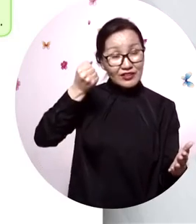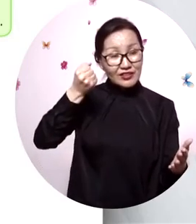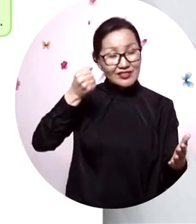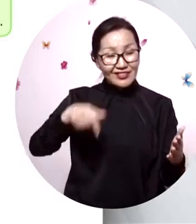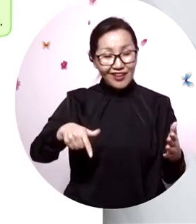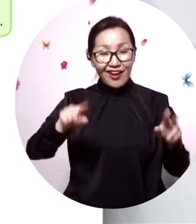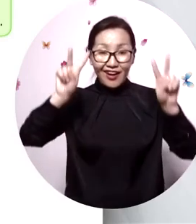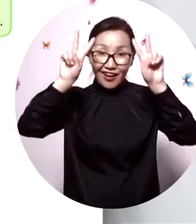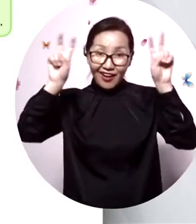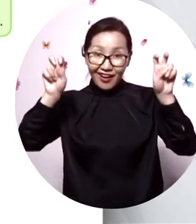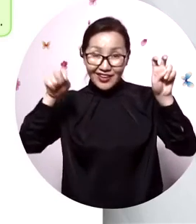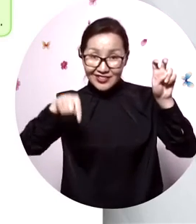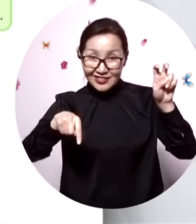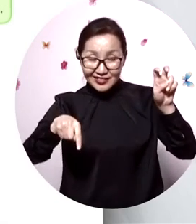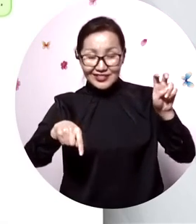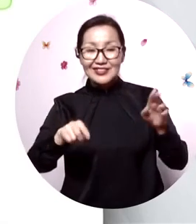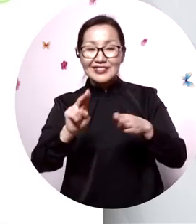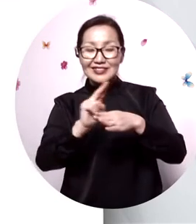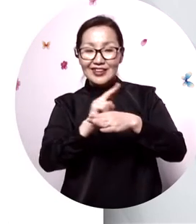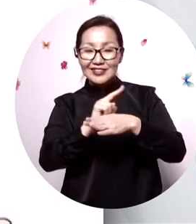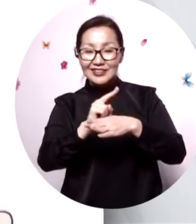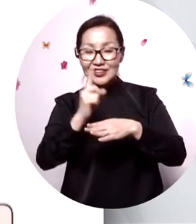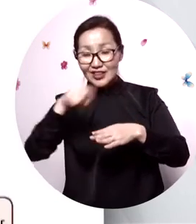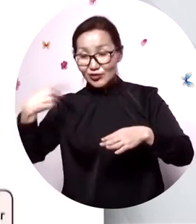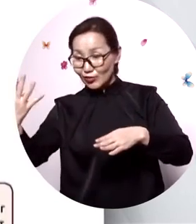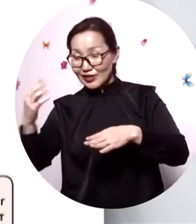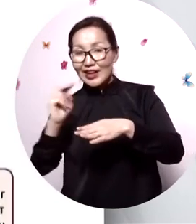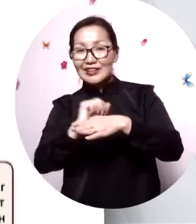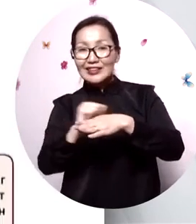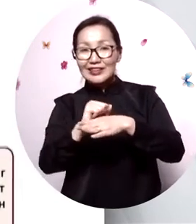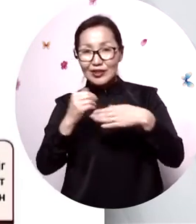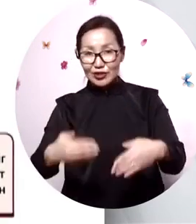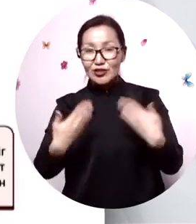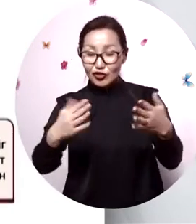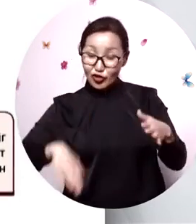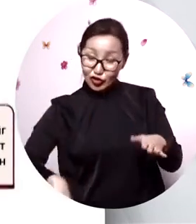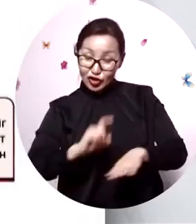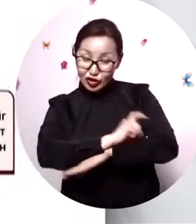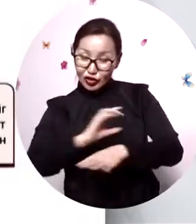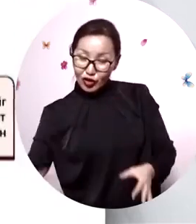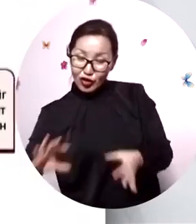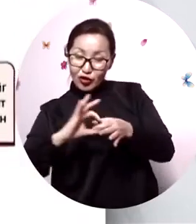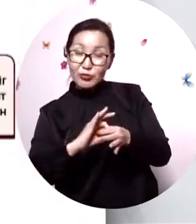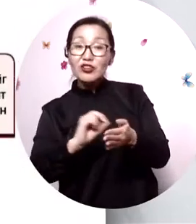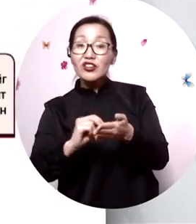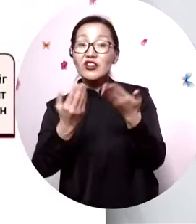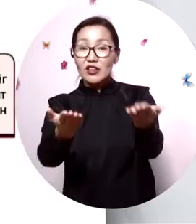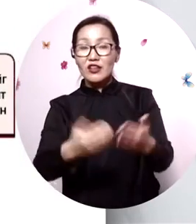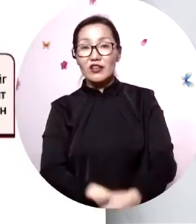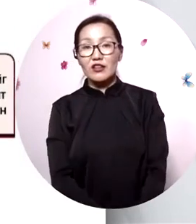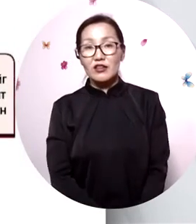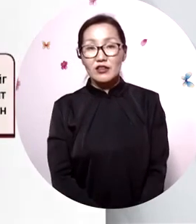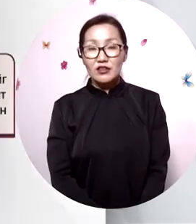гэсэн гарчигтай энэ сэдвийн 1-4 дугаар дасгал даалгаврыг өнөөдрийн хичээлтэйгээ холбон хийгээрэй. За,